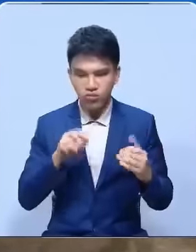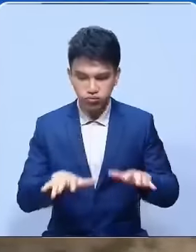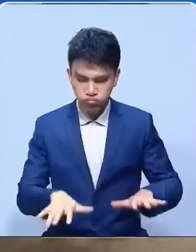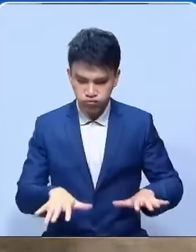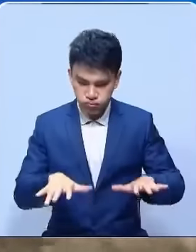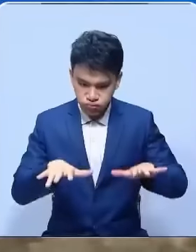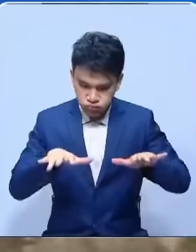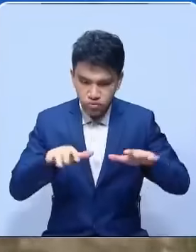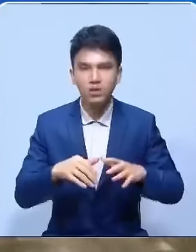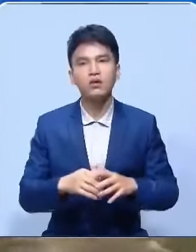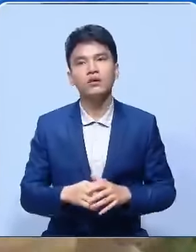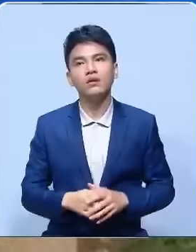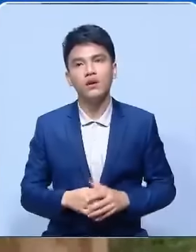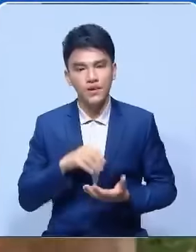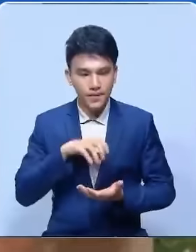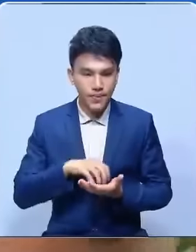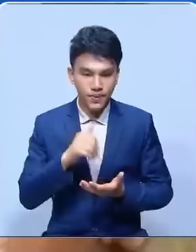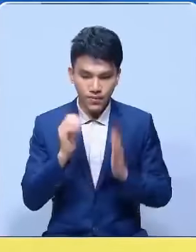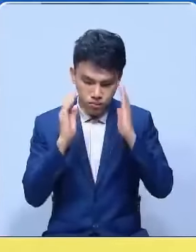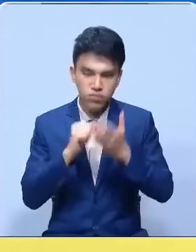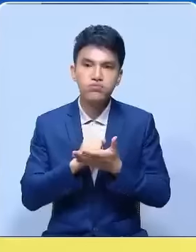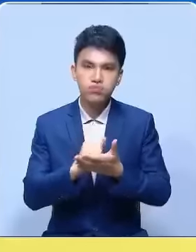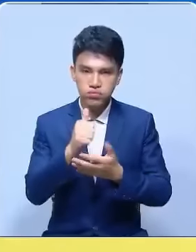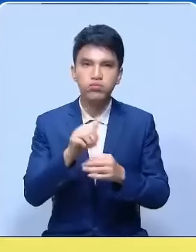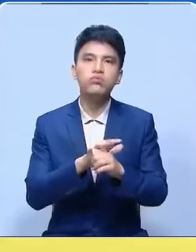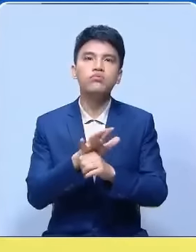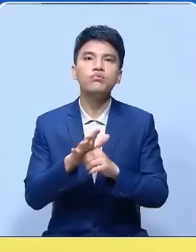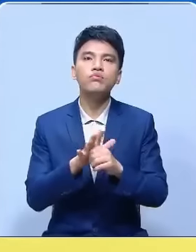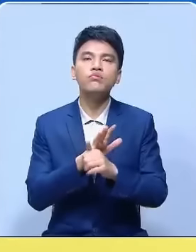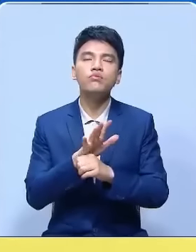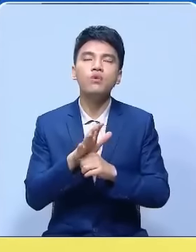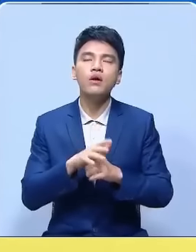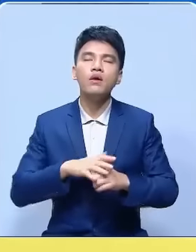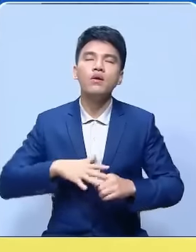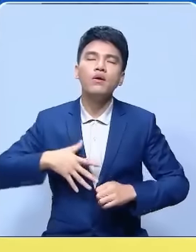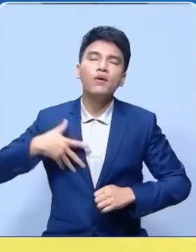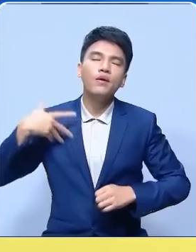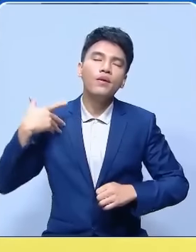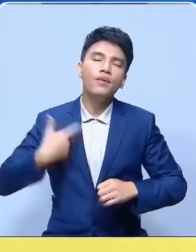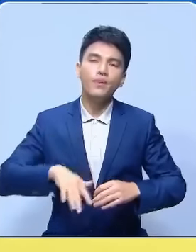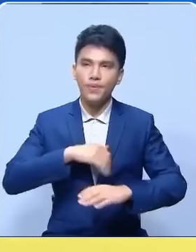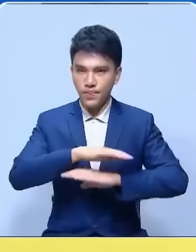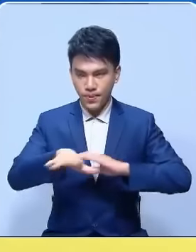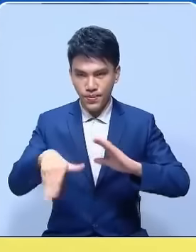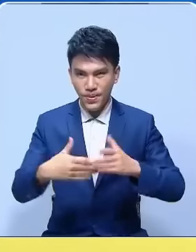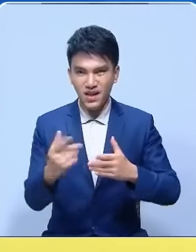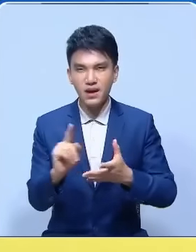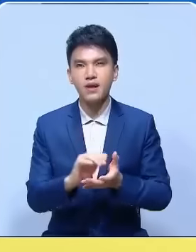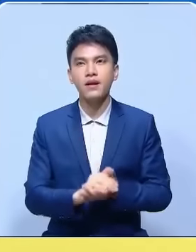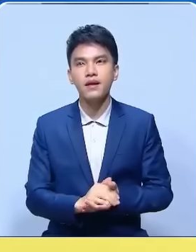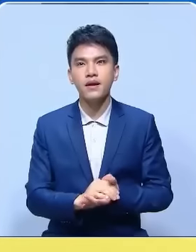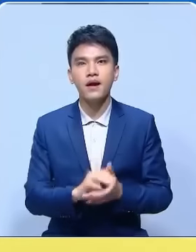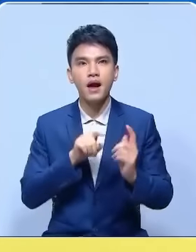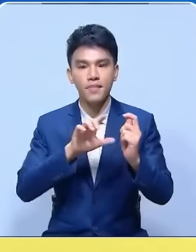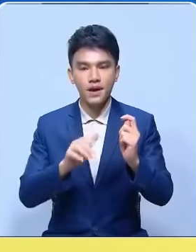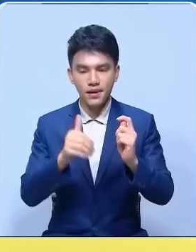มหนักมากนะครับเคราะห์ดีที่เจ้าหน้าที่ช่วยเหลือได้ทันท่วงทีท่ามกลางความโล่งใจของทุกคนเหตุการณ์เกิดขึ้นนะครับในพื้นที่อำเภอเ